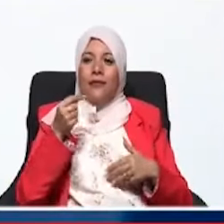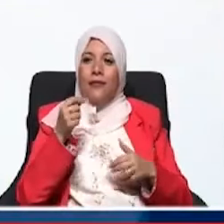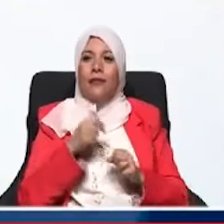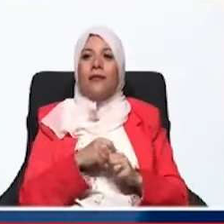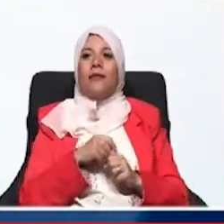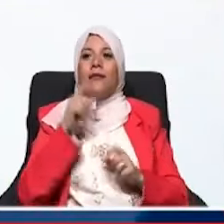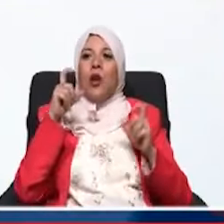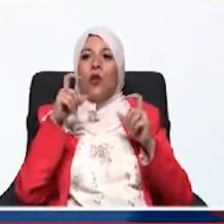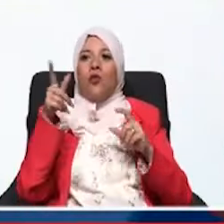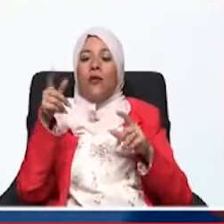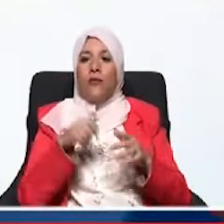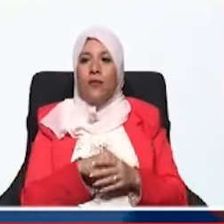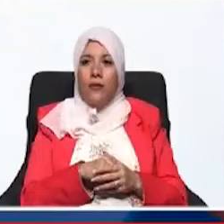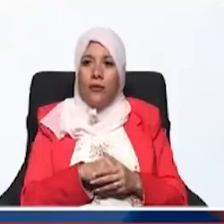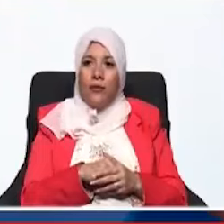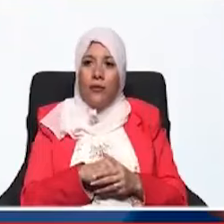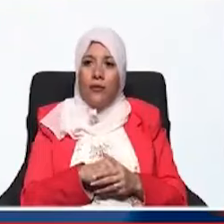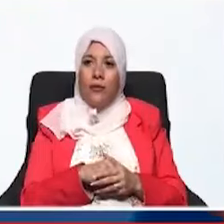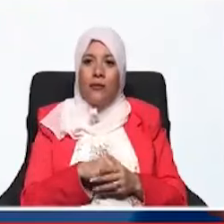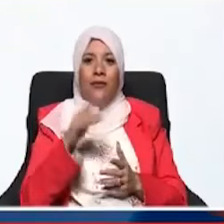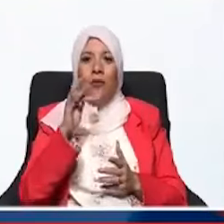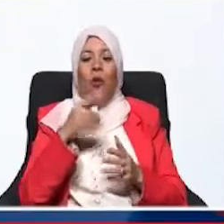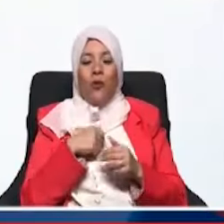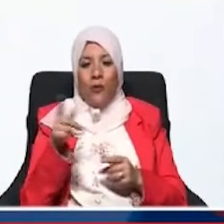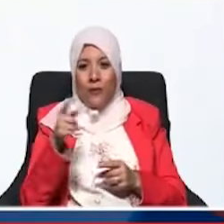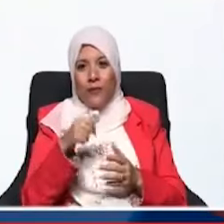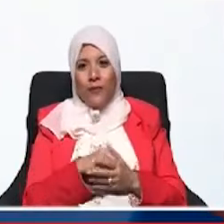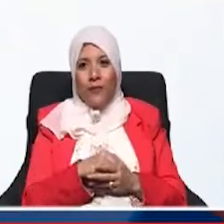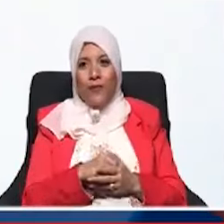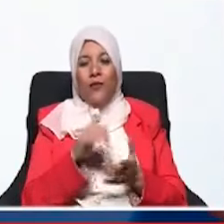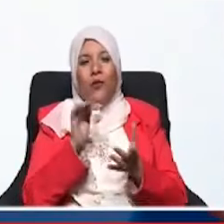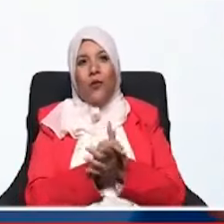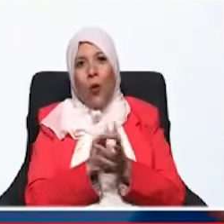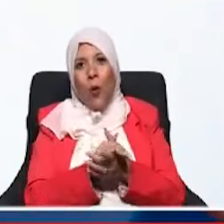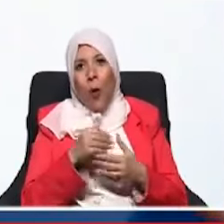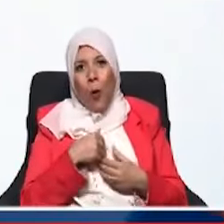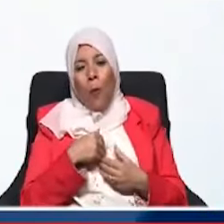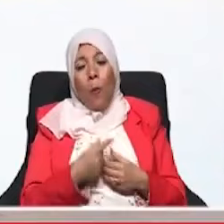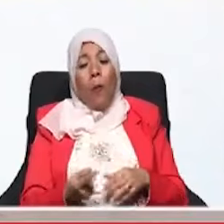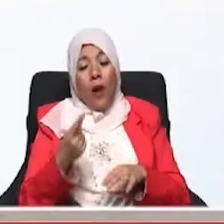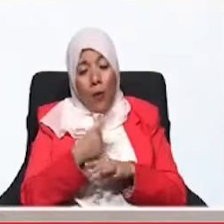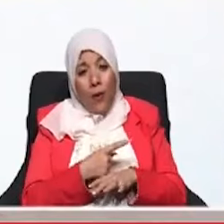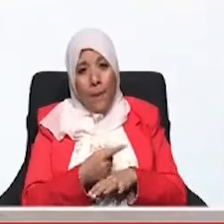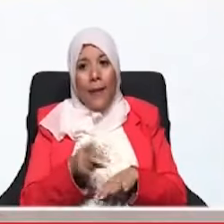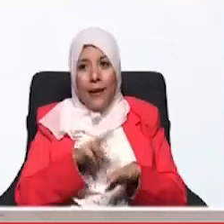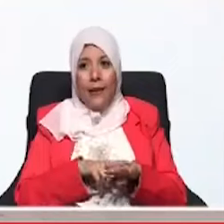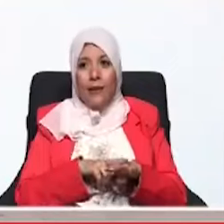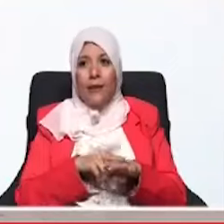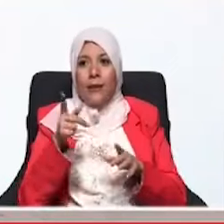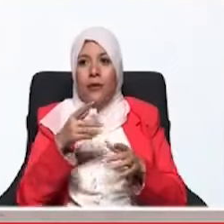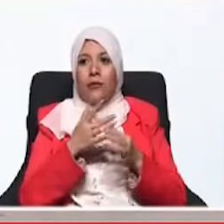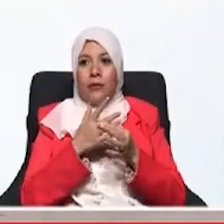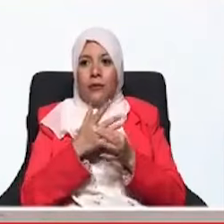احمد نورين نورين صديقتي قبل ما نرتبط بثمان